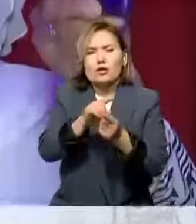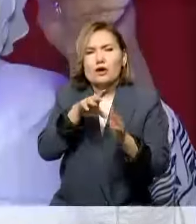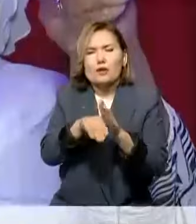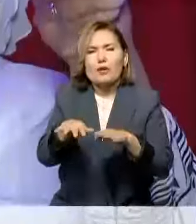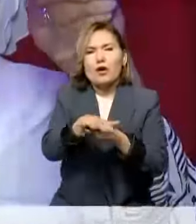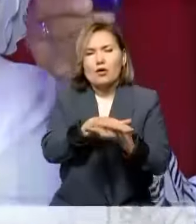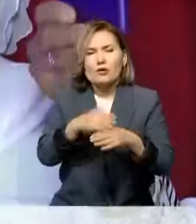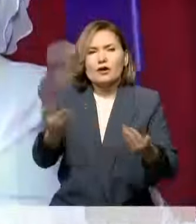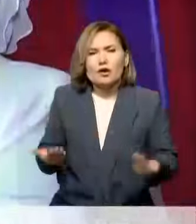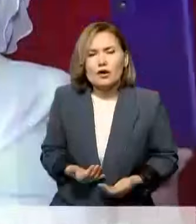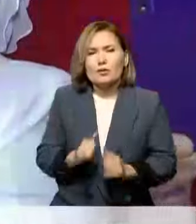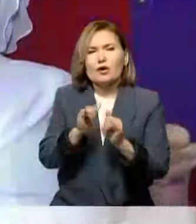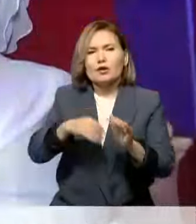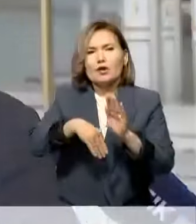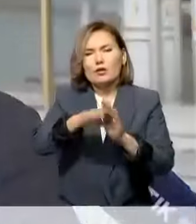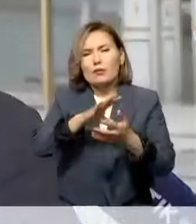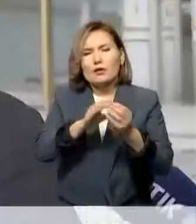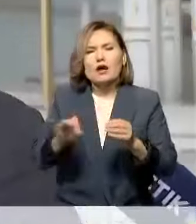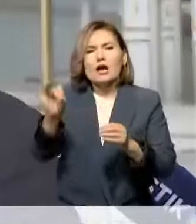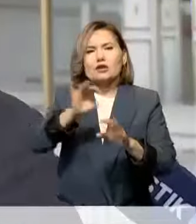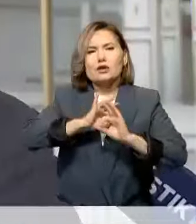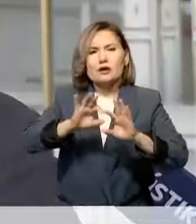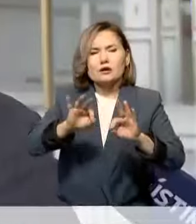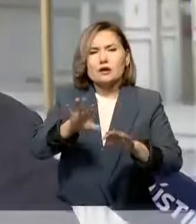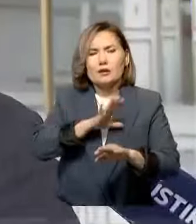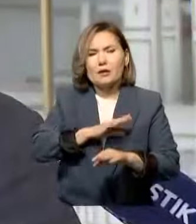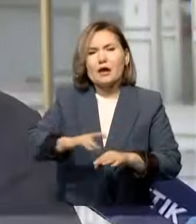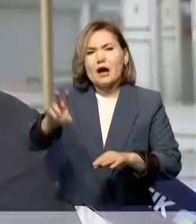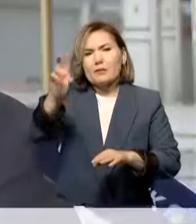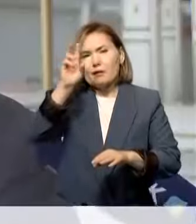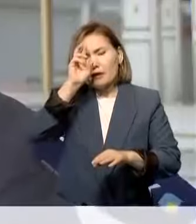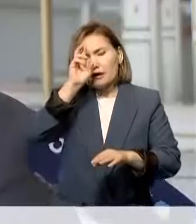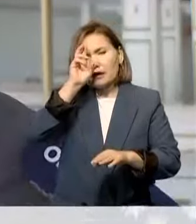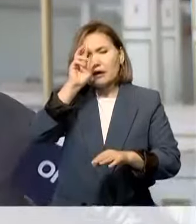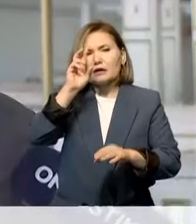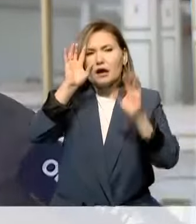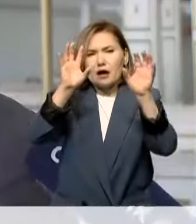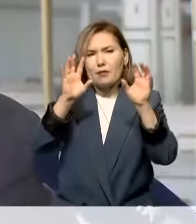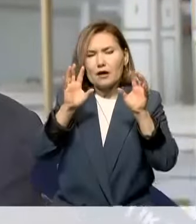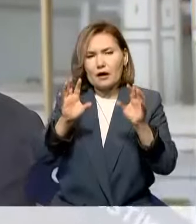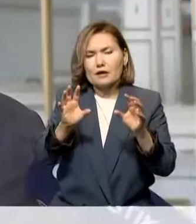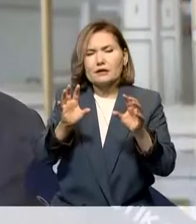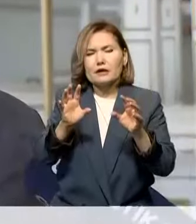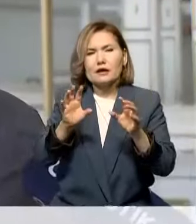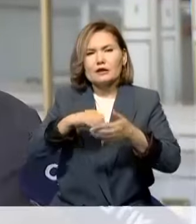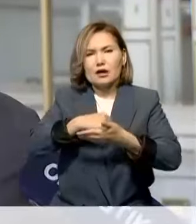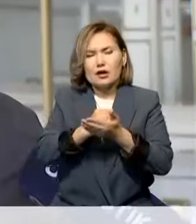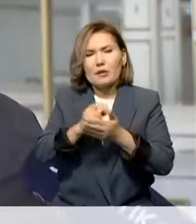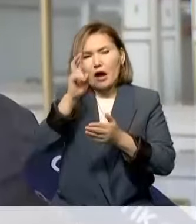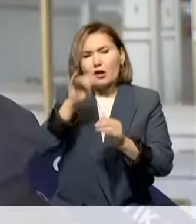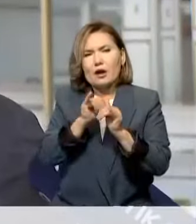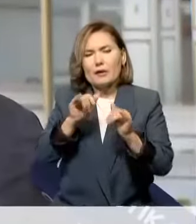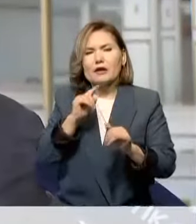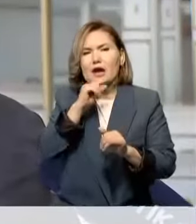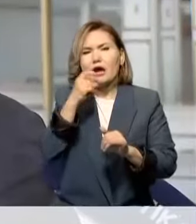дамуына қалай әсер еткені туралы ой қозғады. Ата заңымыз мемлекеттілігімізді дамуына, экономиканың